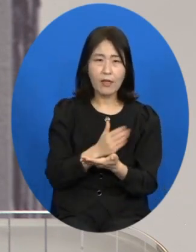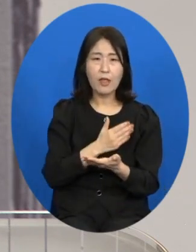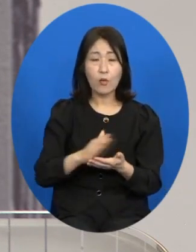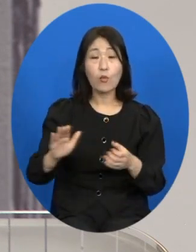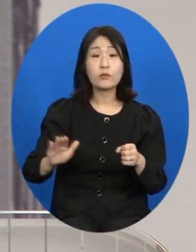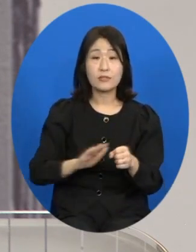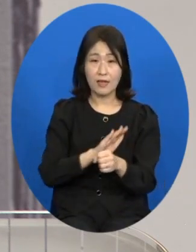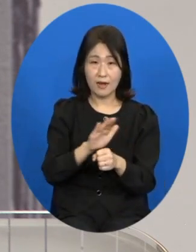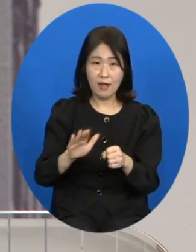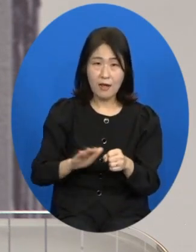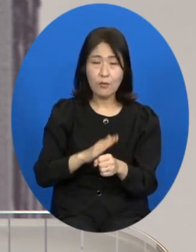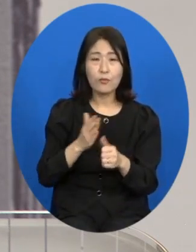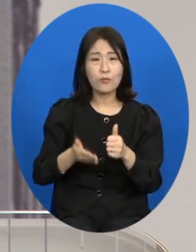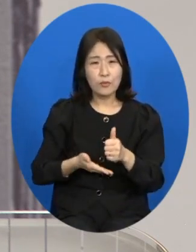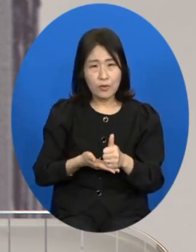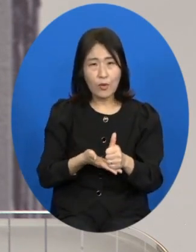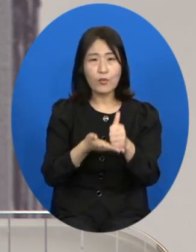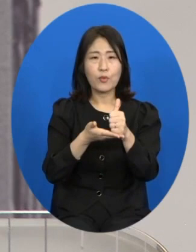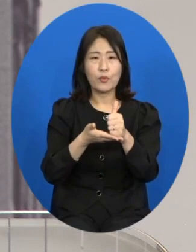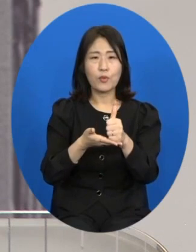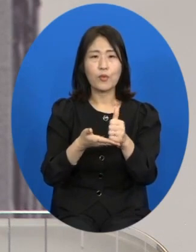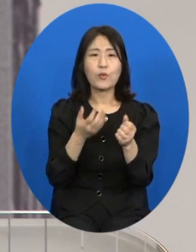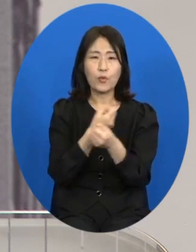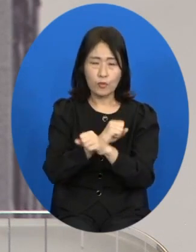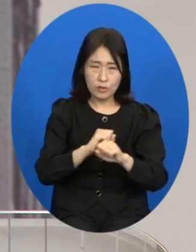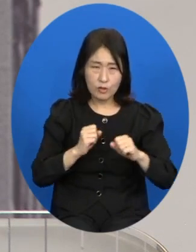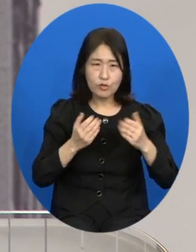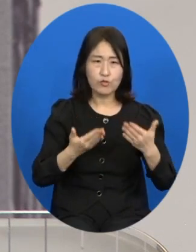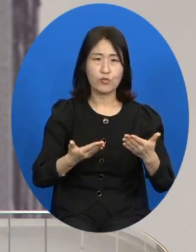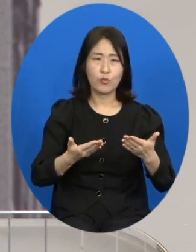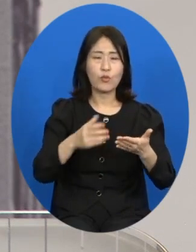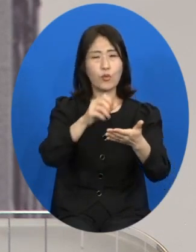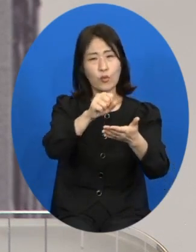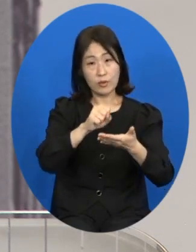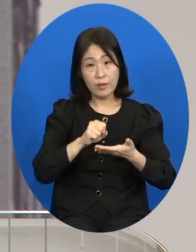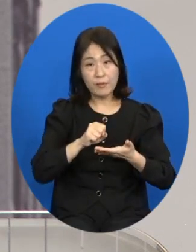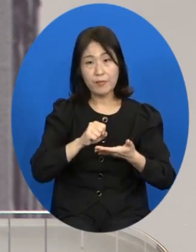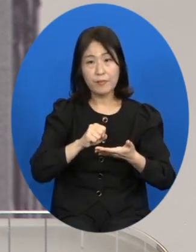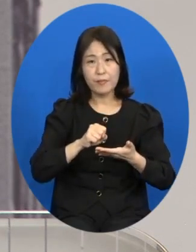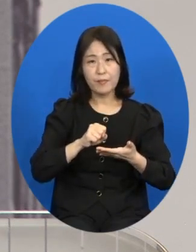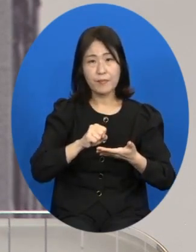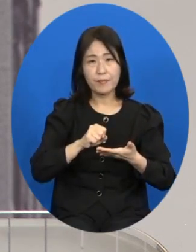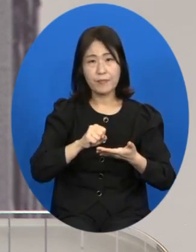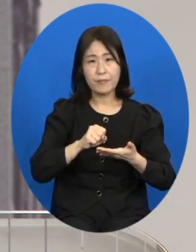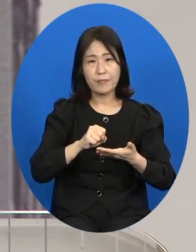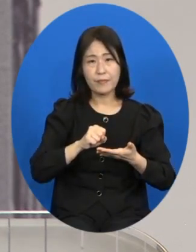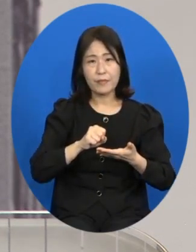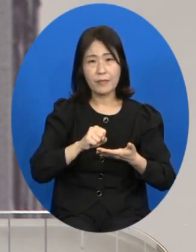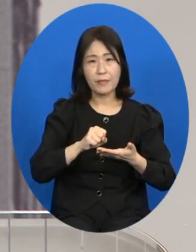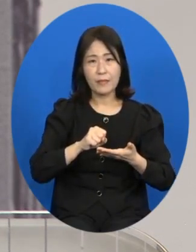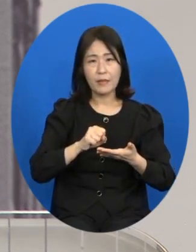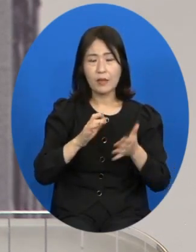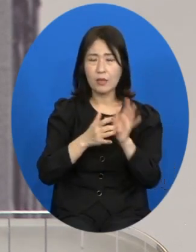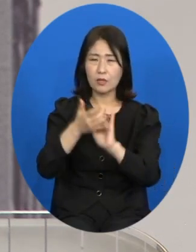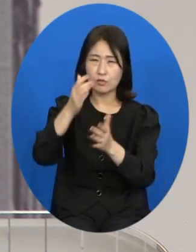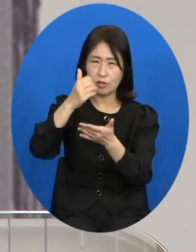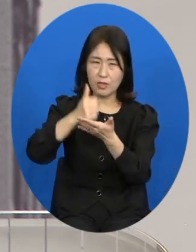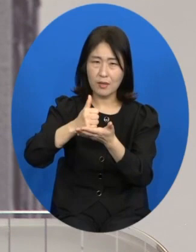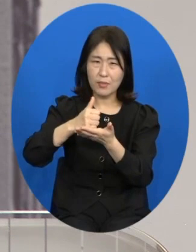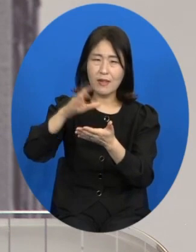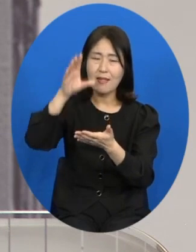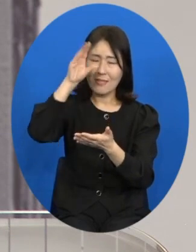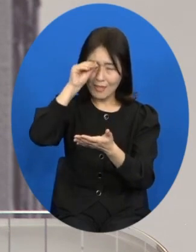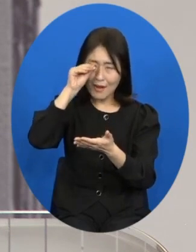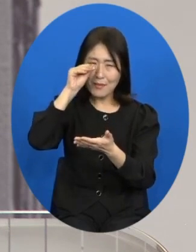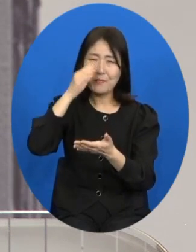사랑하고 섬기고 용서하고 하고 그렇게 닮아가는 겁니다 그렇게